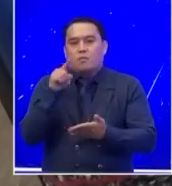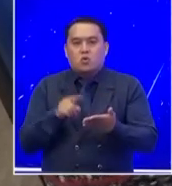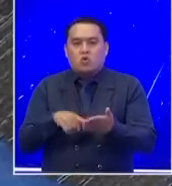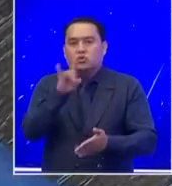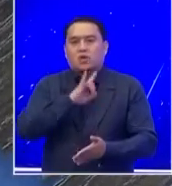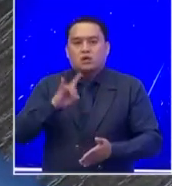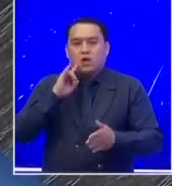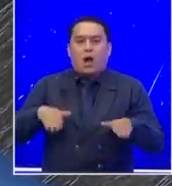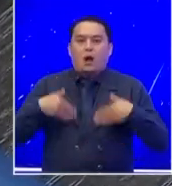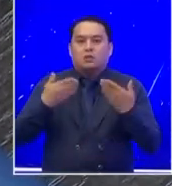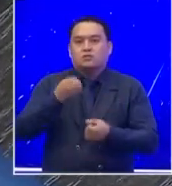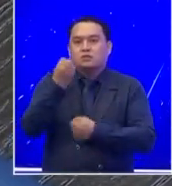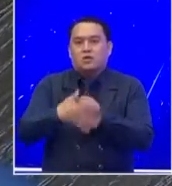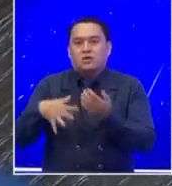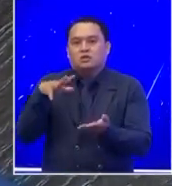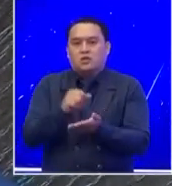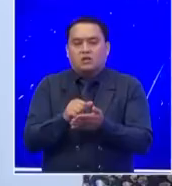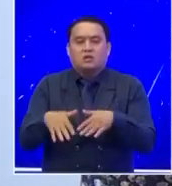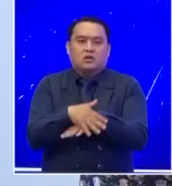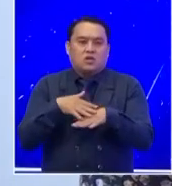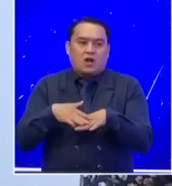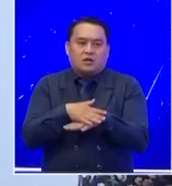женщина обратилась в Центр занятости населения.